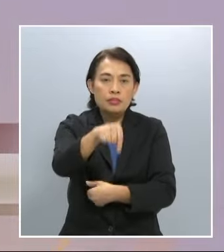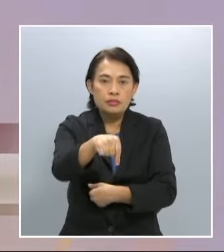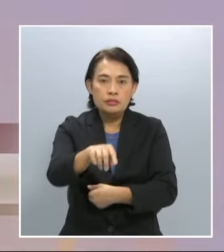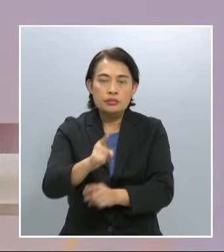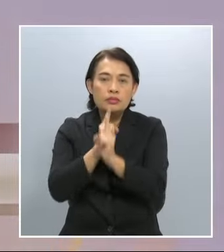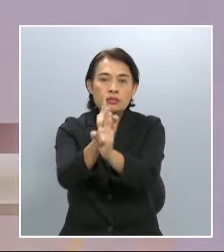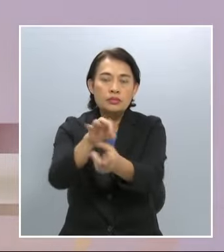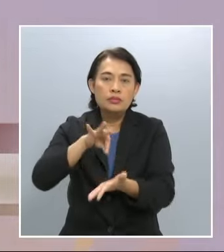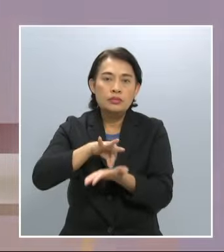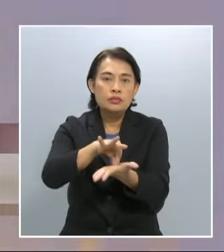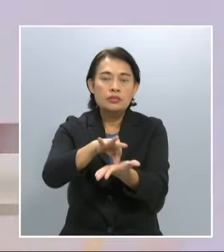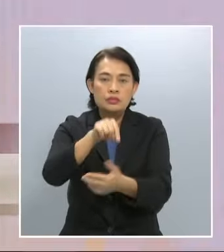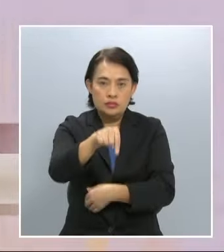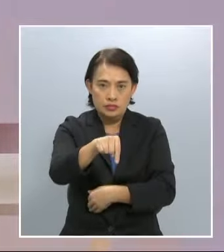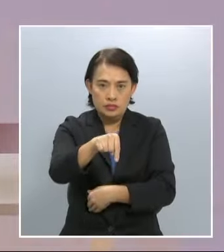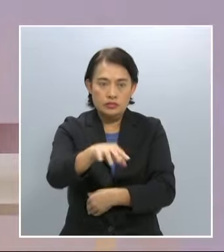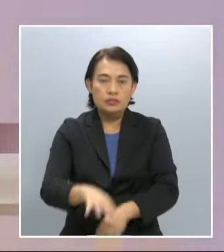GPS